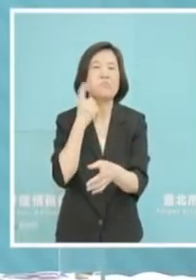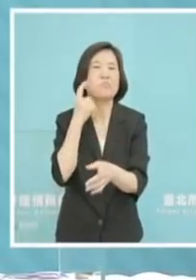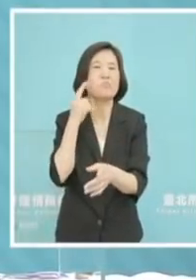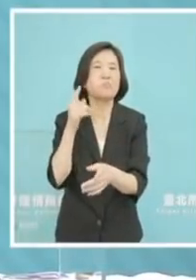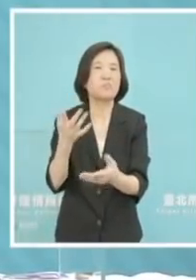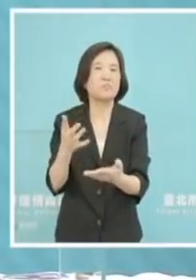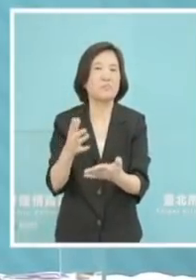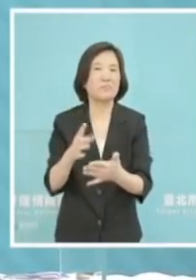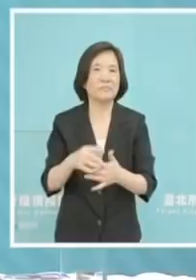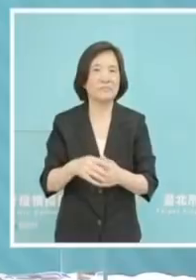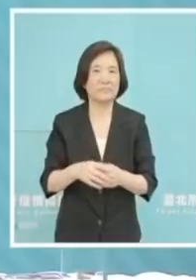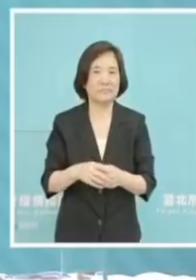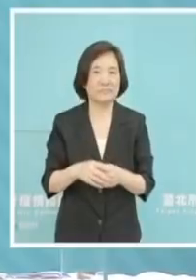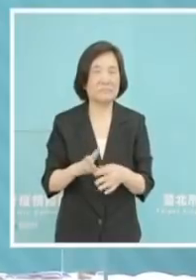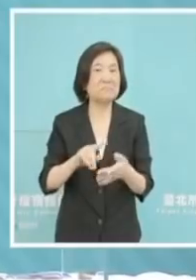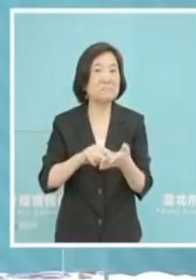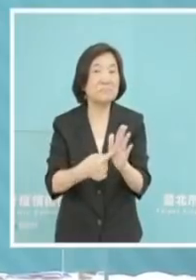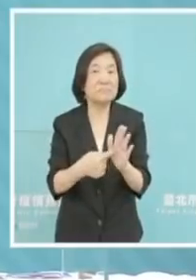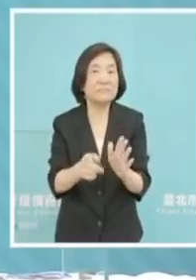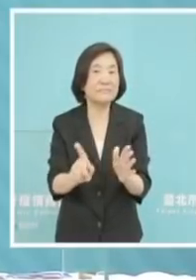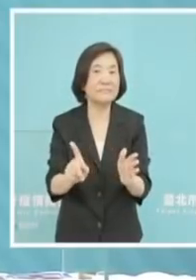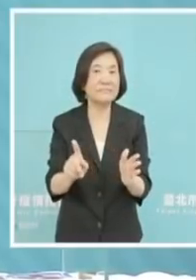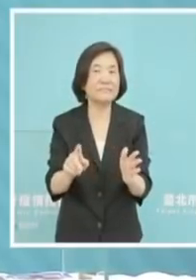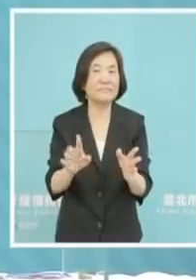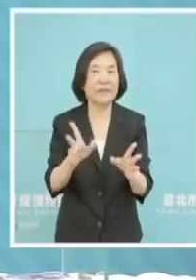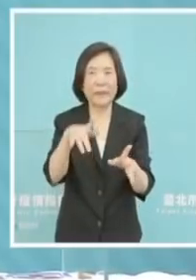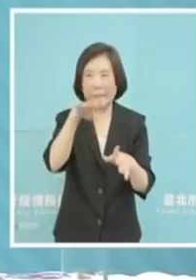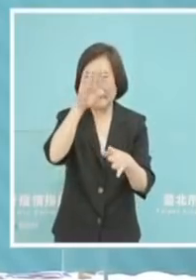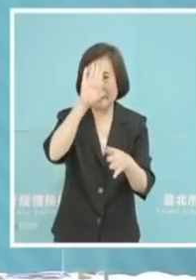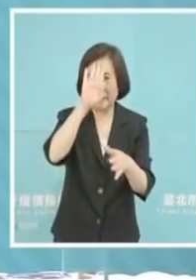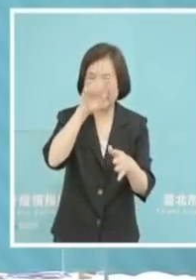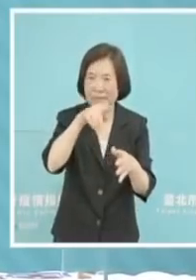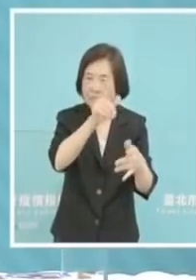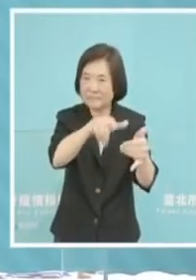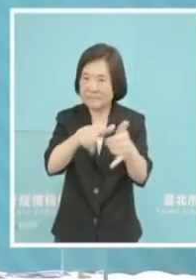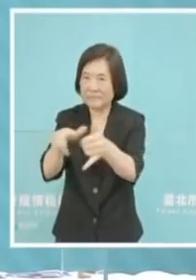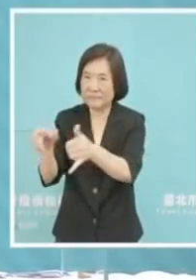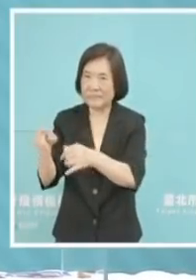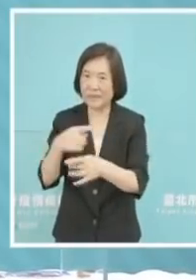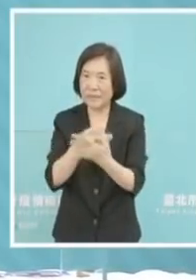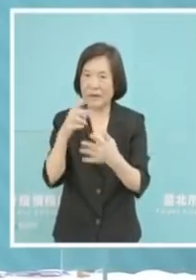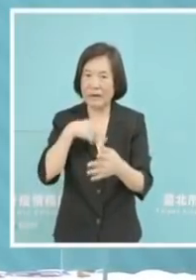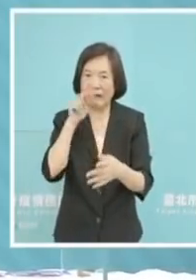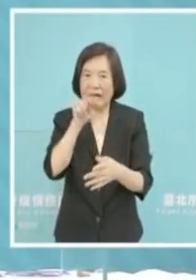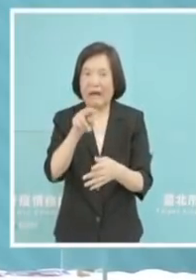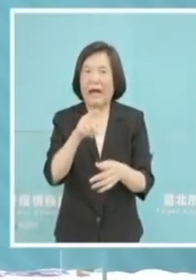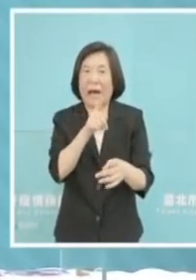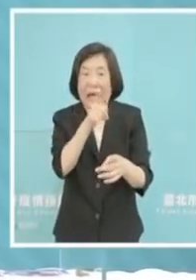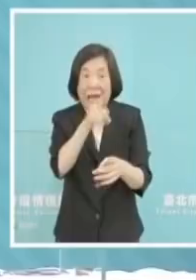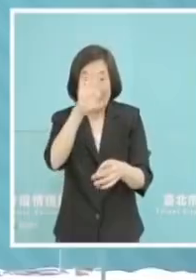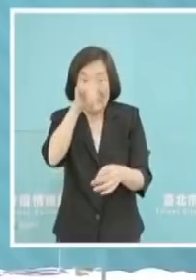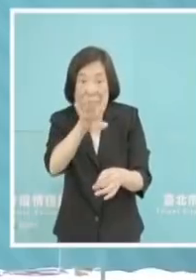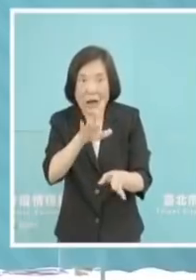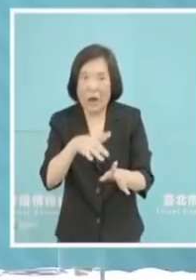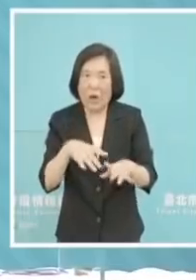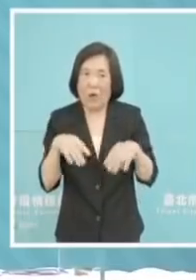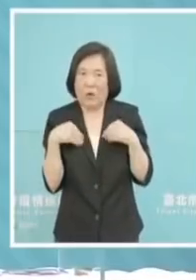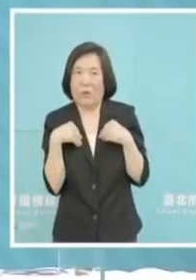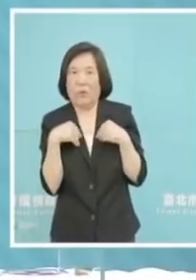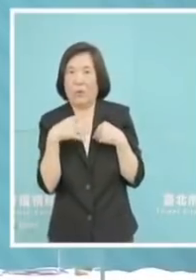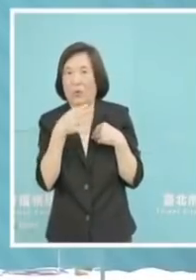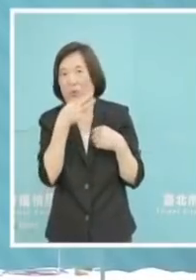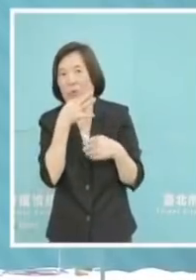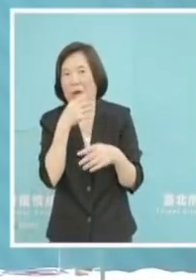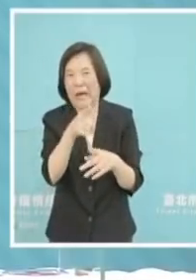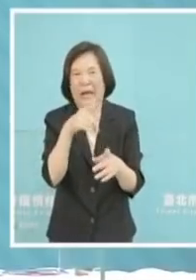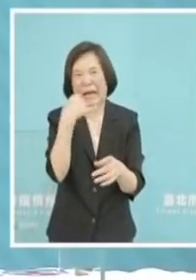的。 对， 当然没有 AG 的那种血塞的副作用，但是呢他本身打完了以后第一天就昏沉沉的，第二天手就举不起来，